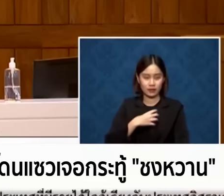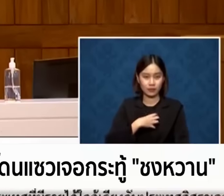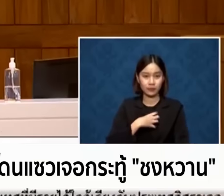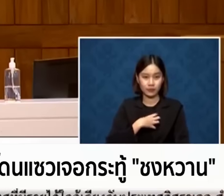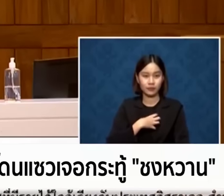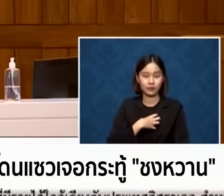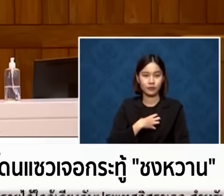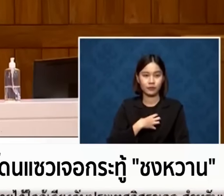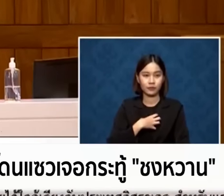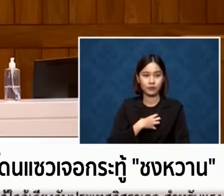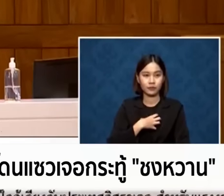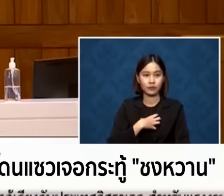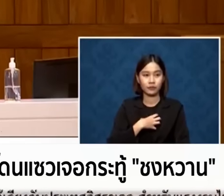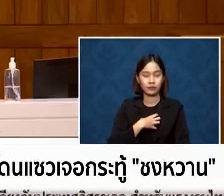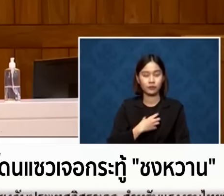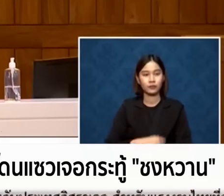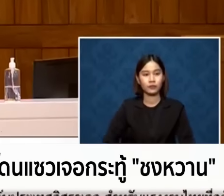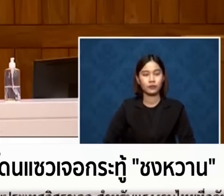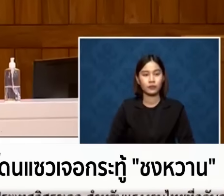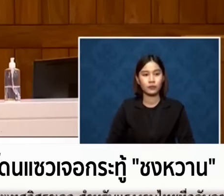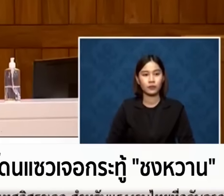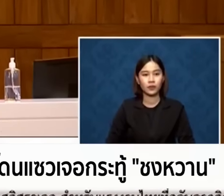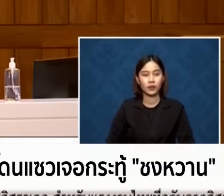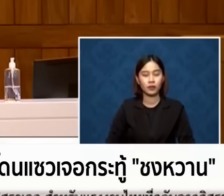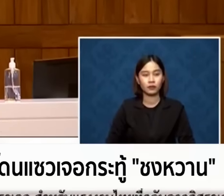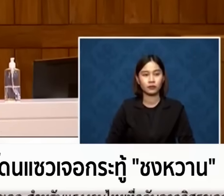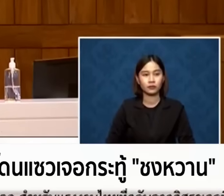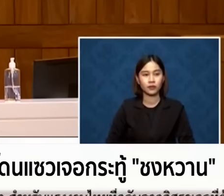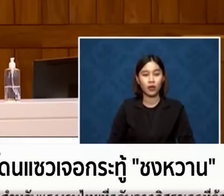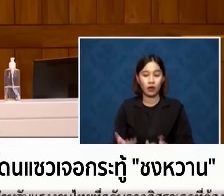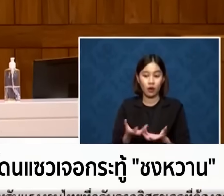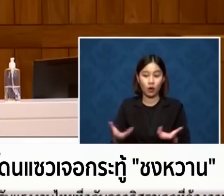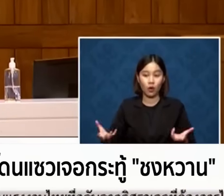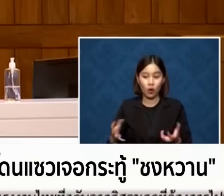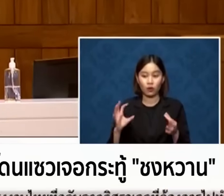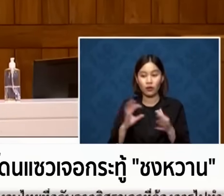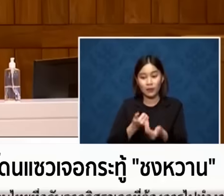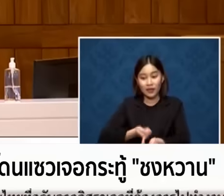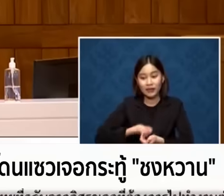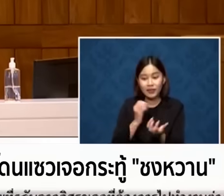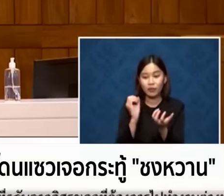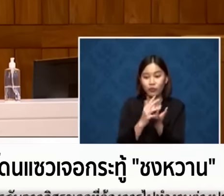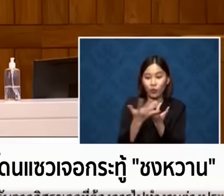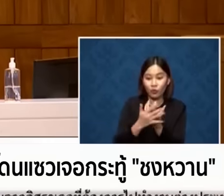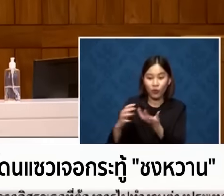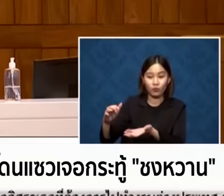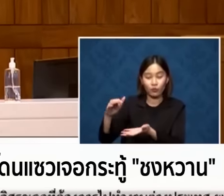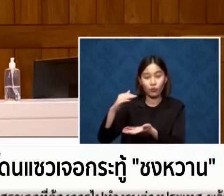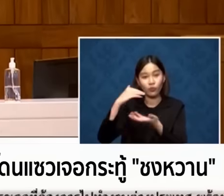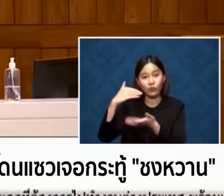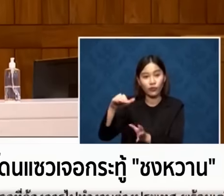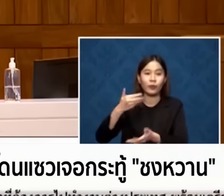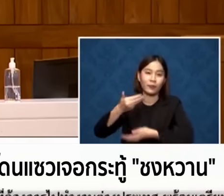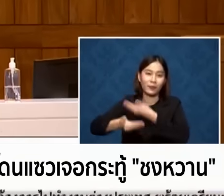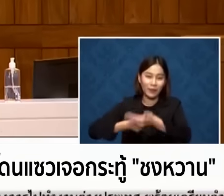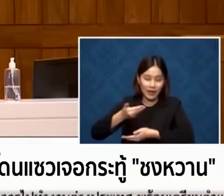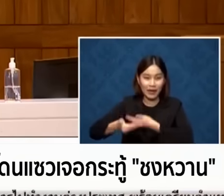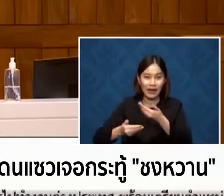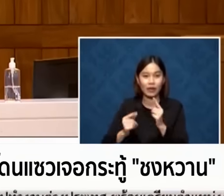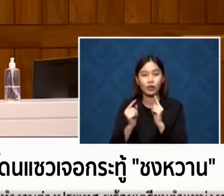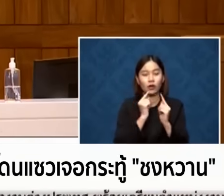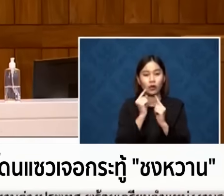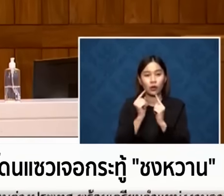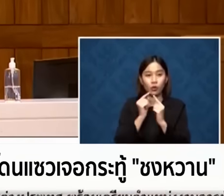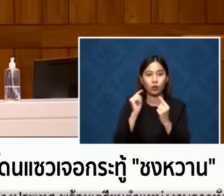ทางกลับมาเพราะว่ามีการเพิ่มแรงจูงใจจากนายจ้างท่านนายกย้ำว่าก็รู้สึกสะเทือนใจกับเรื่องนี้เพราะว่าปัญหาที่เกิดขึ้นมัน